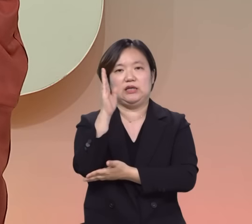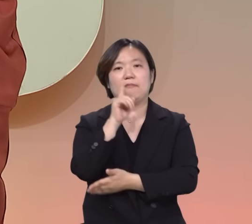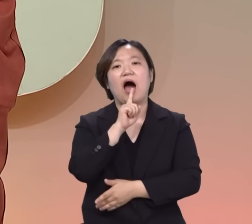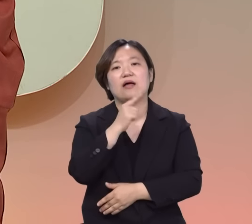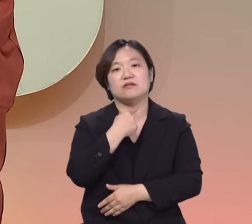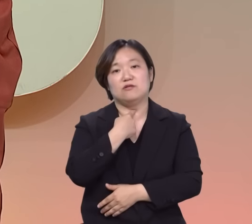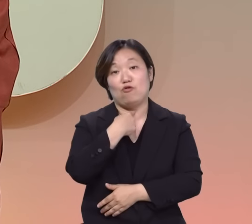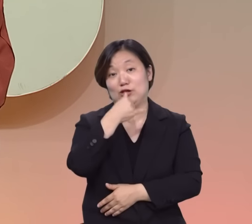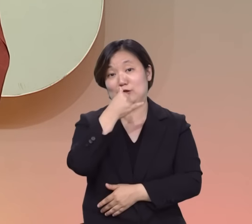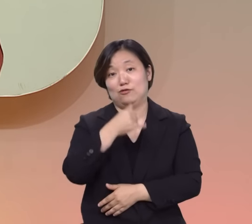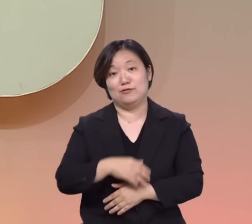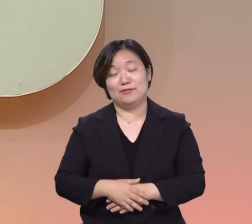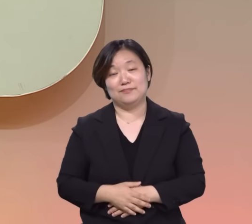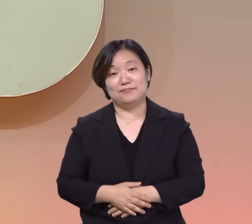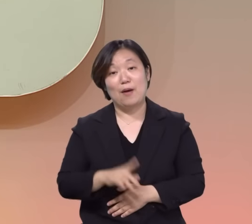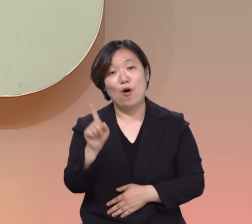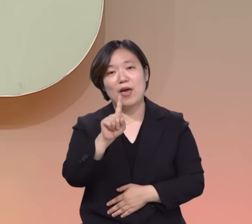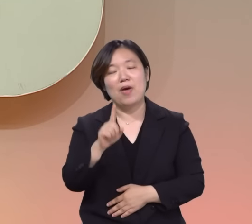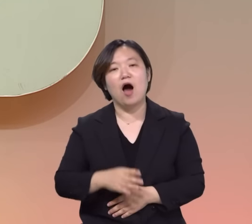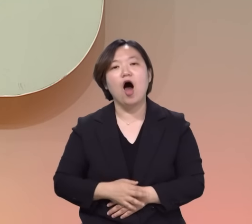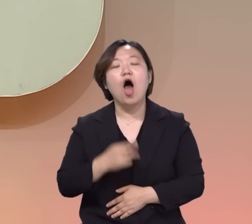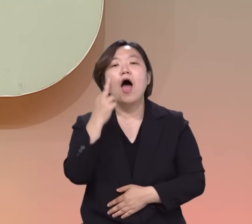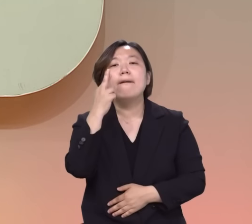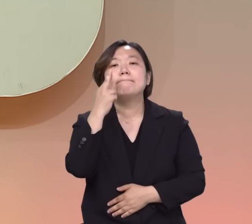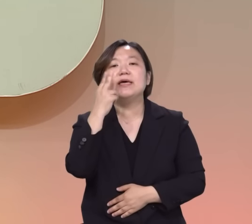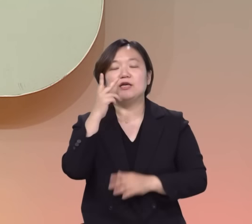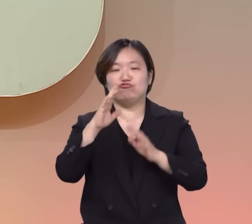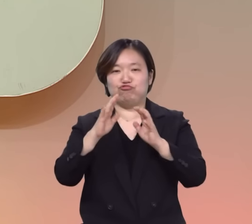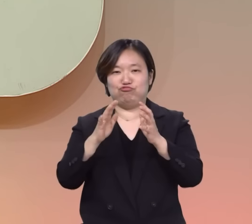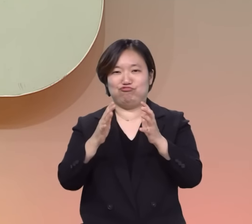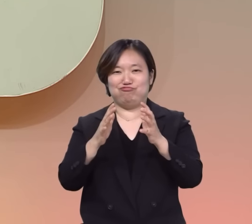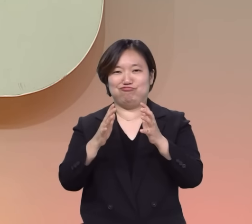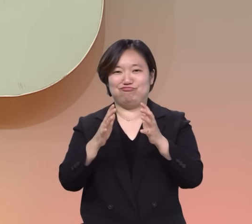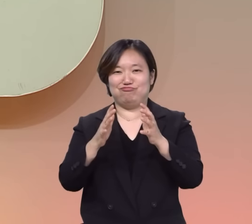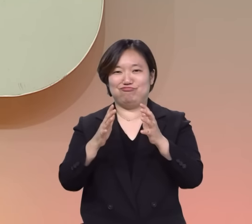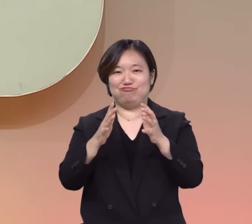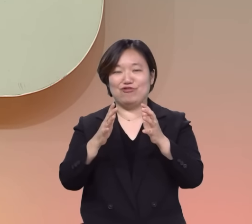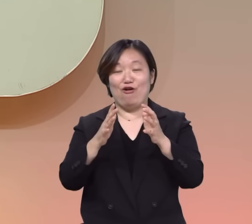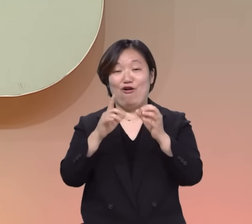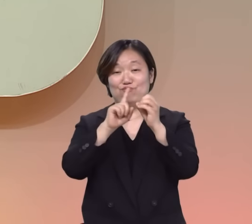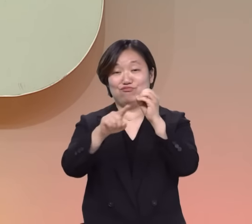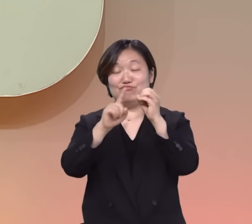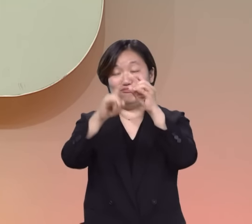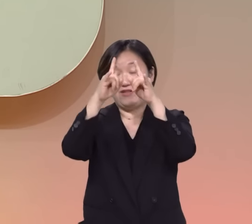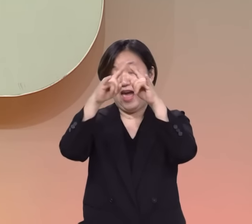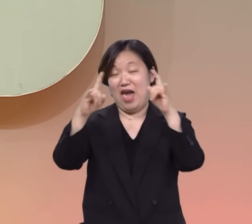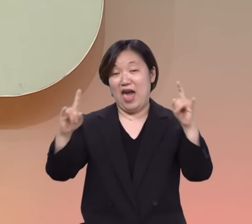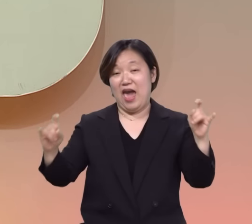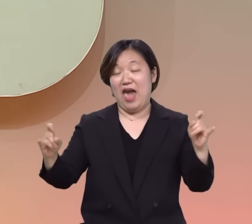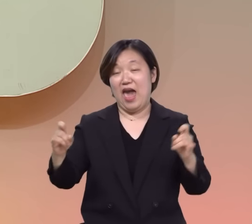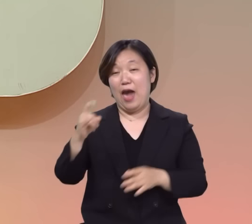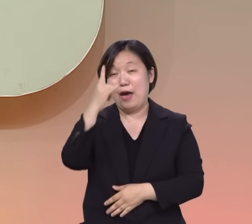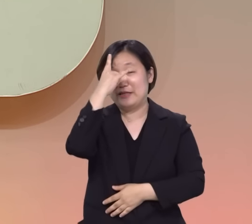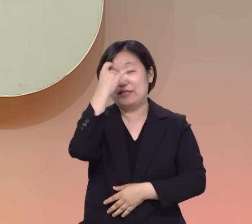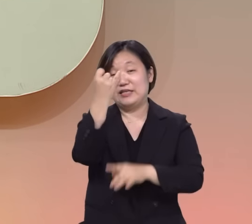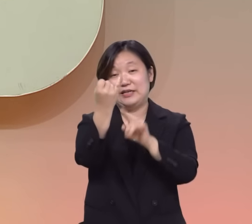머리에 떠올려 보세요 미국에 어느 비구니 스님이 계시는데 노 비군이 계시는데